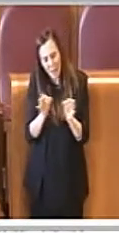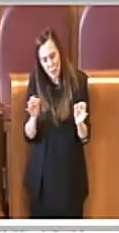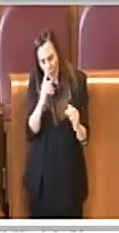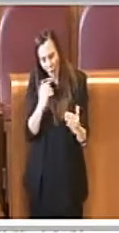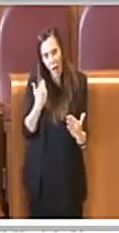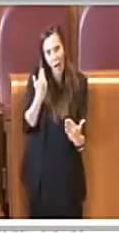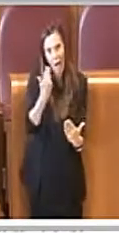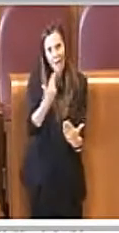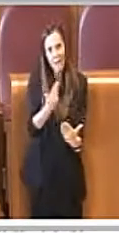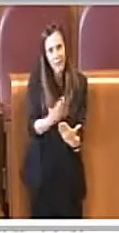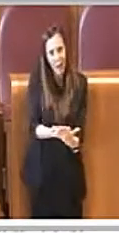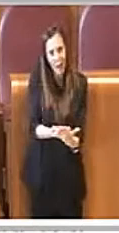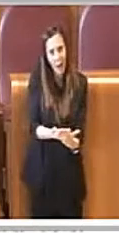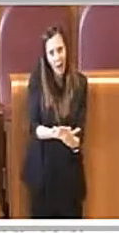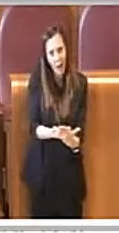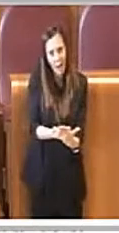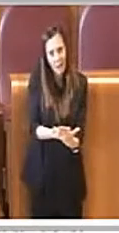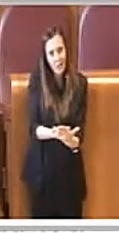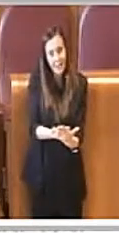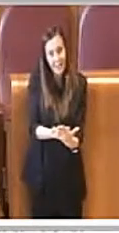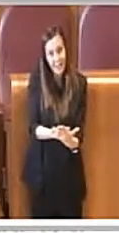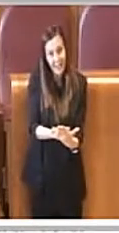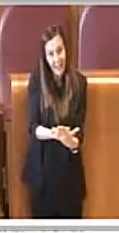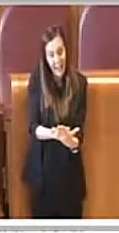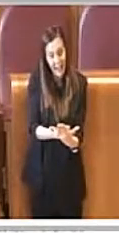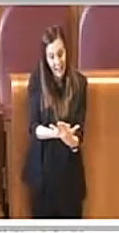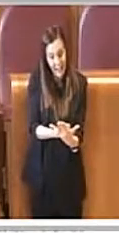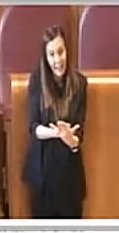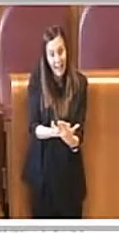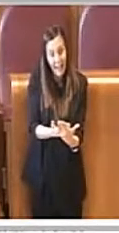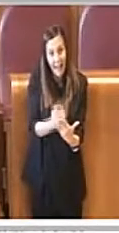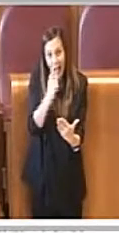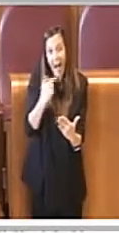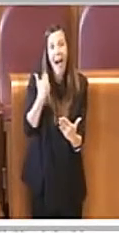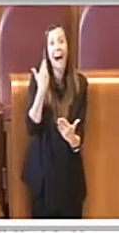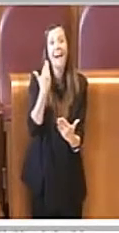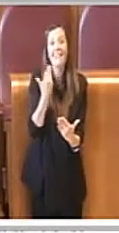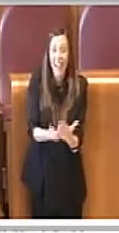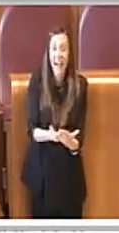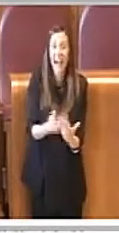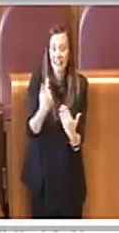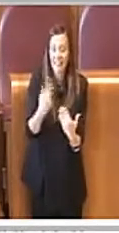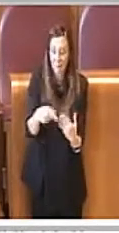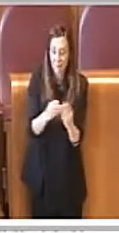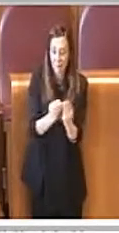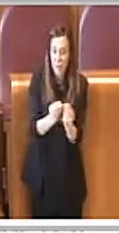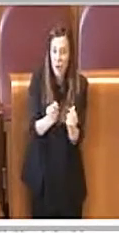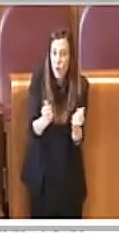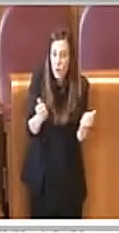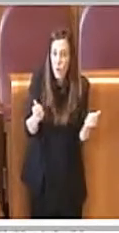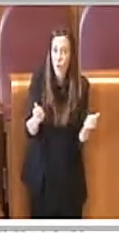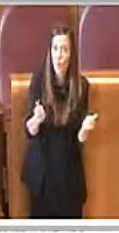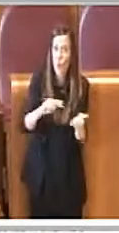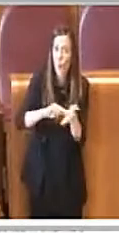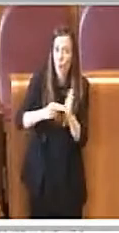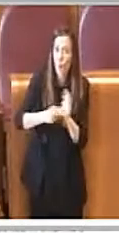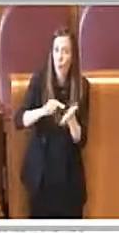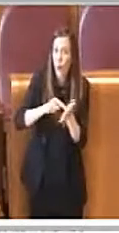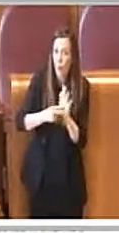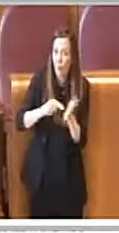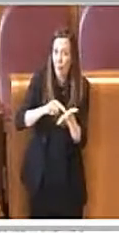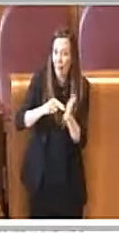congrue a quello che sarà poi lo scioglimento di determinati nodi che sono